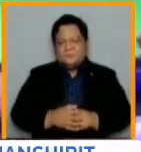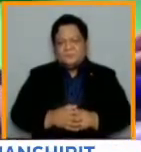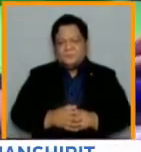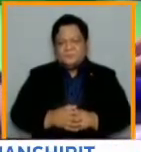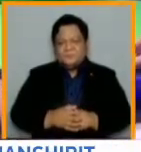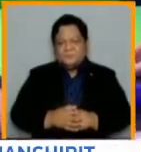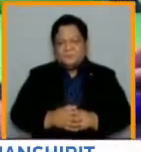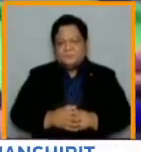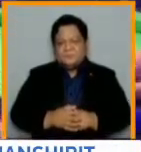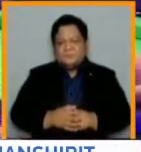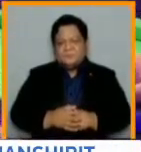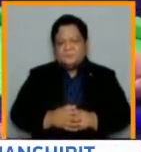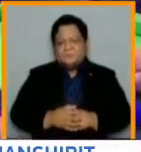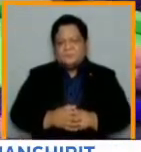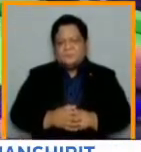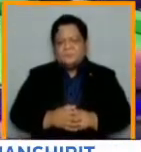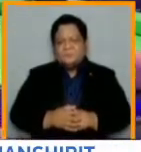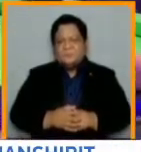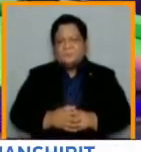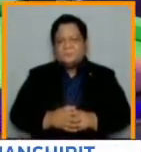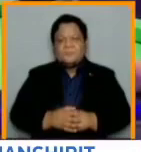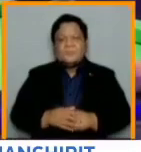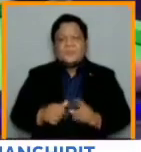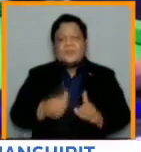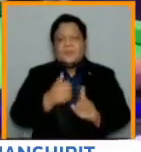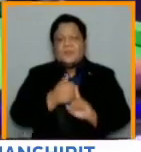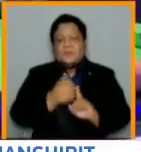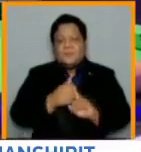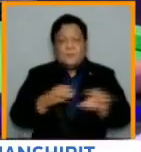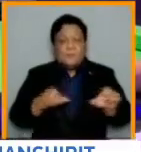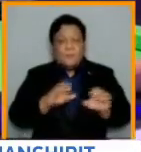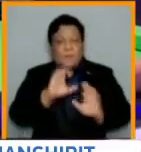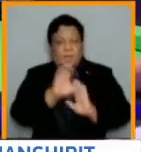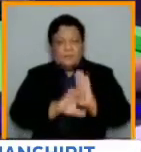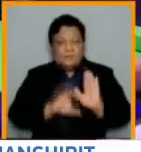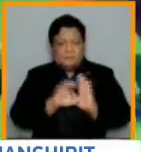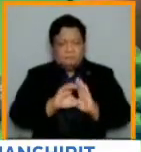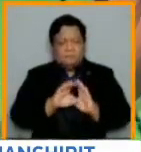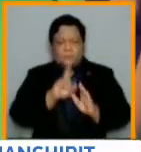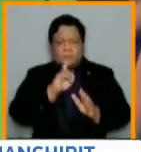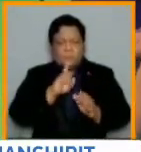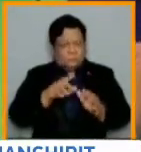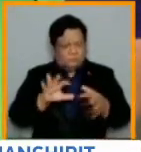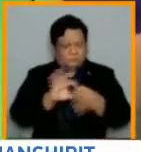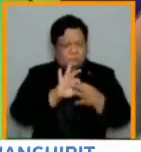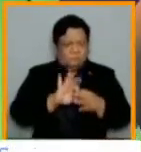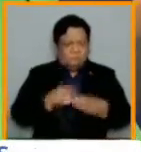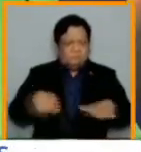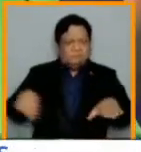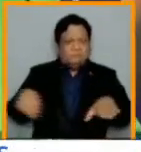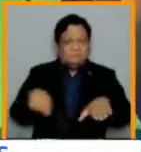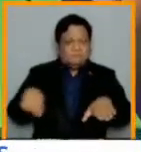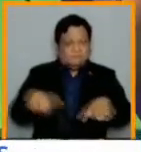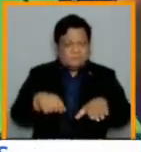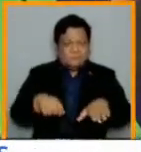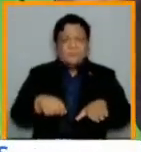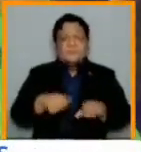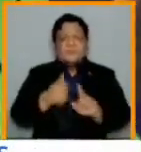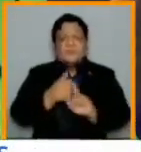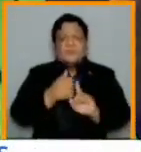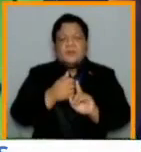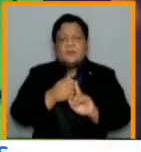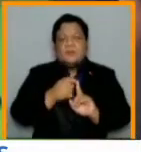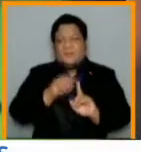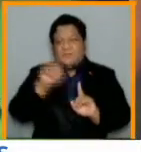Malapit sa puso ni Raver ang gagampanan niyang karakter dahil may connection ito sa billiards. Ito raw kasi ang paboritong game ng namayapa niyang ama.